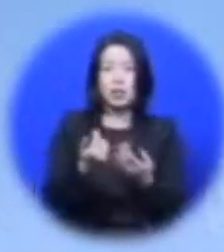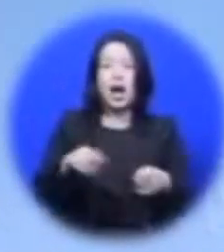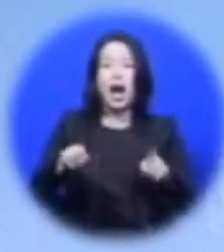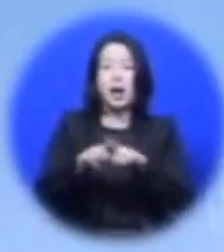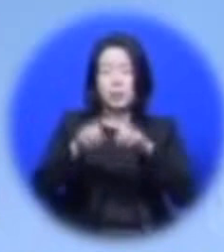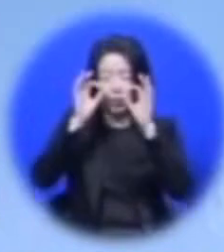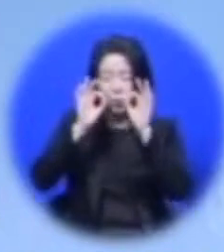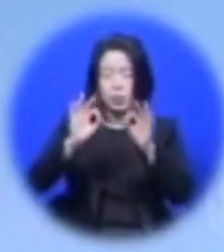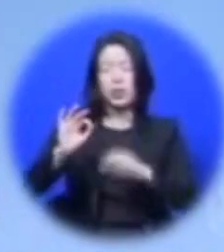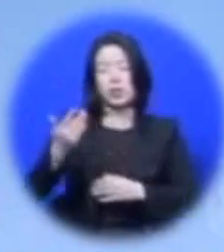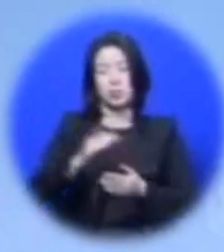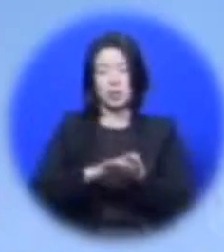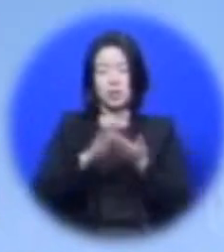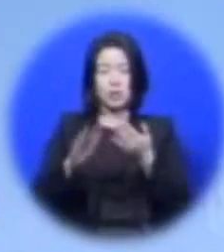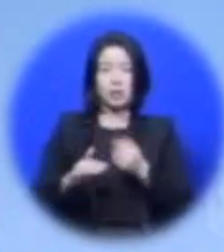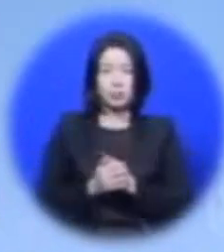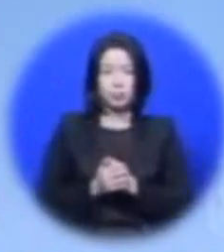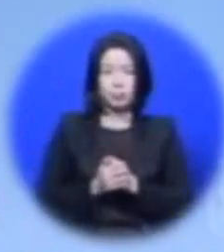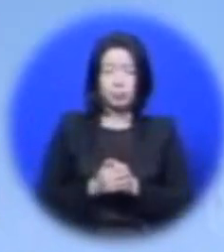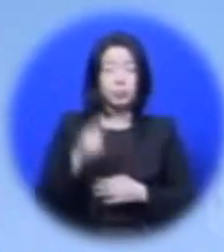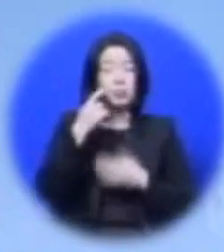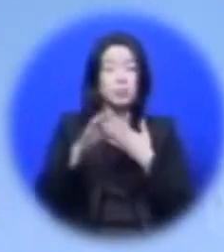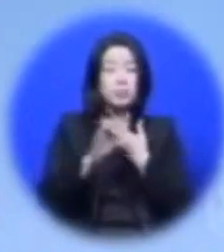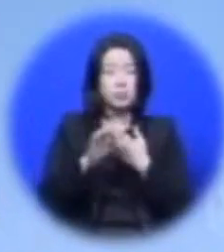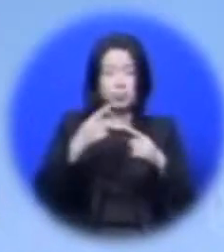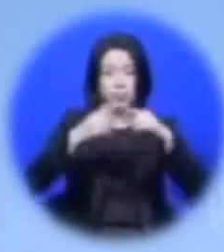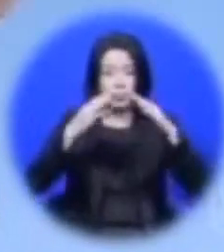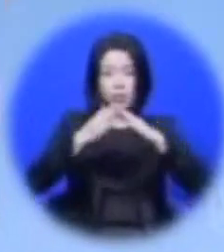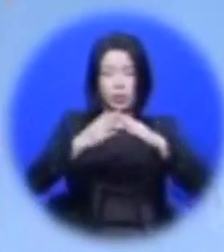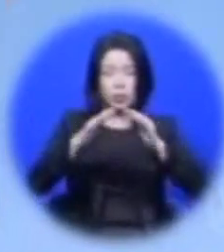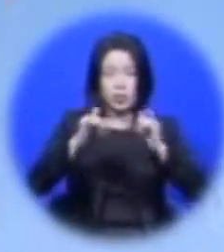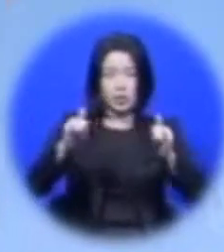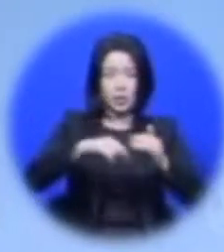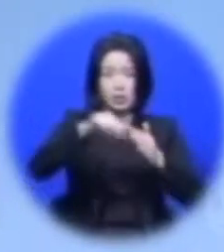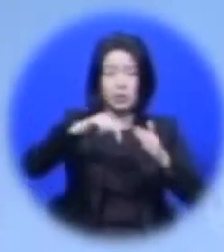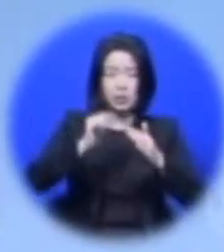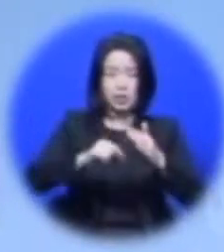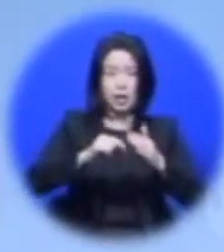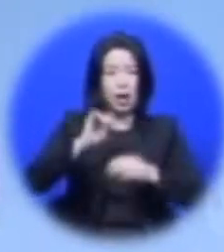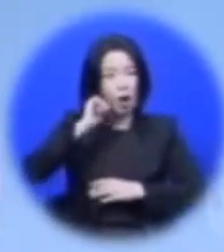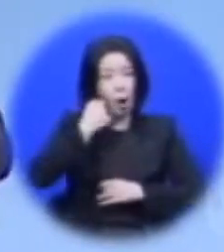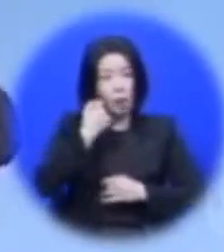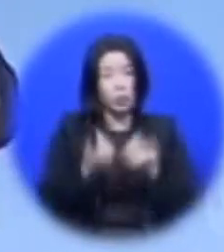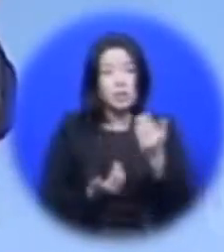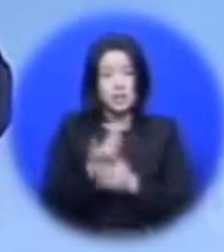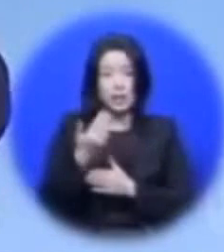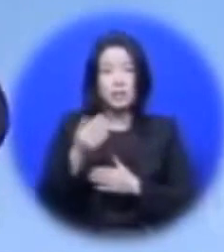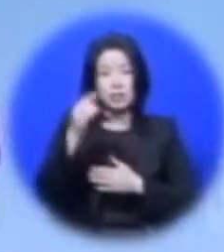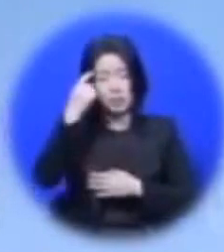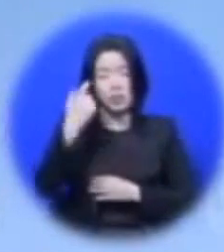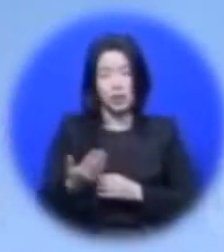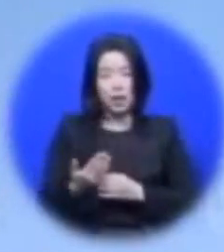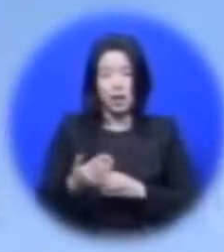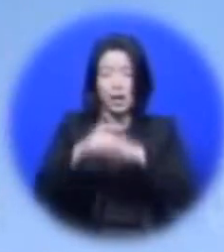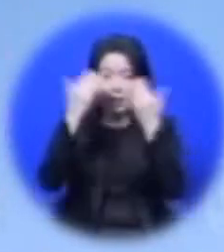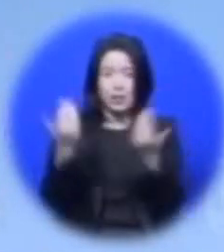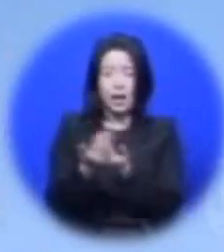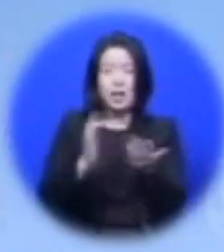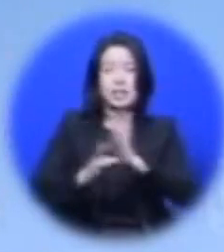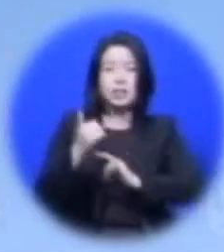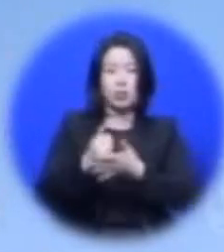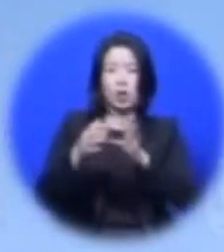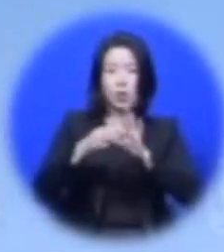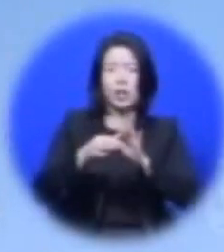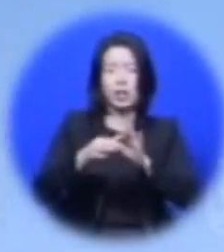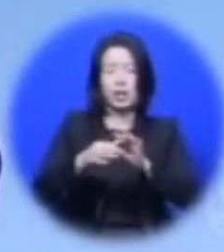보여야 돼요. 만약에 교우들 사이에 조금 어려운 일이 생기셨습니까? 다 예수님과 관계의 문제가 생긴